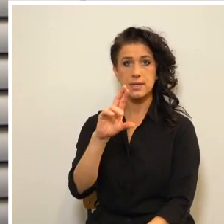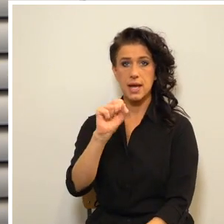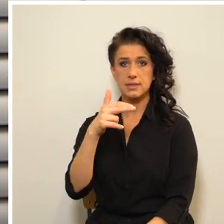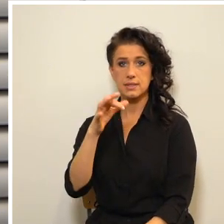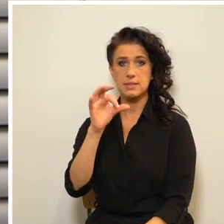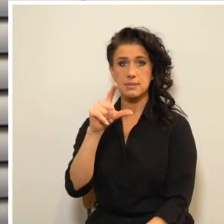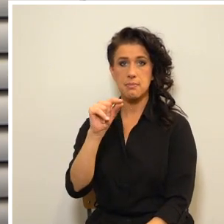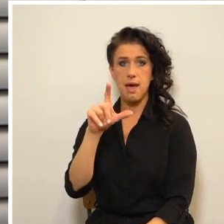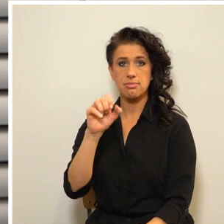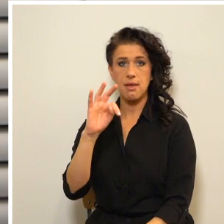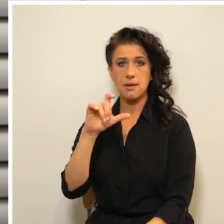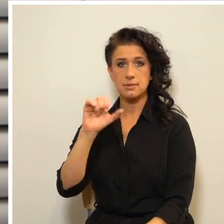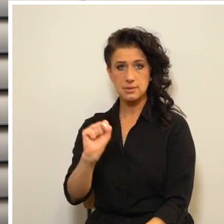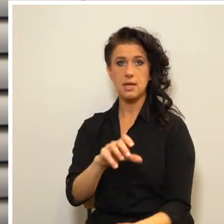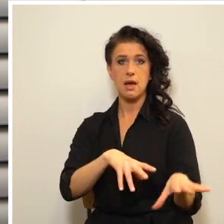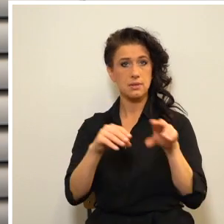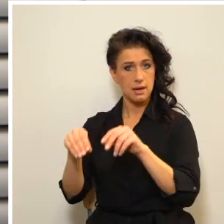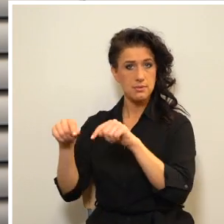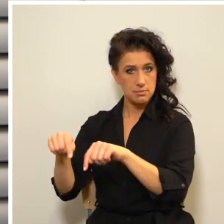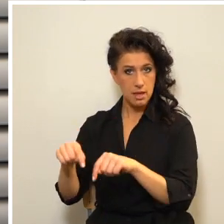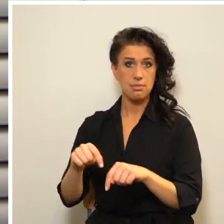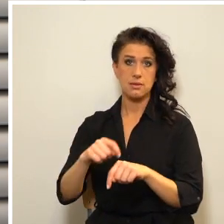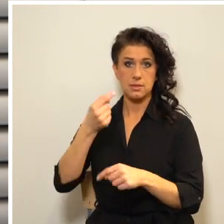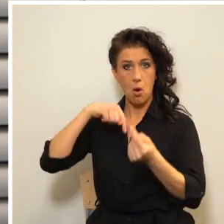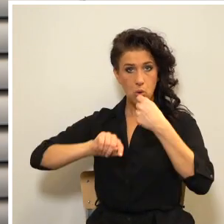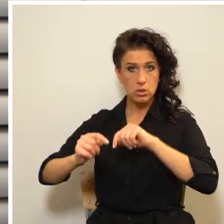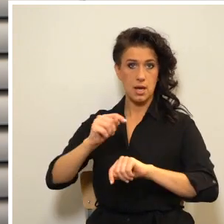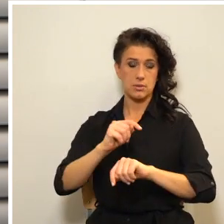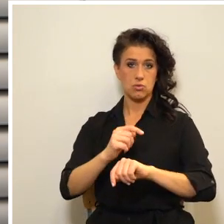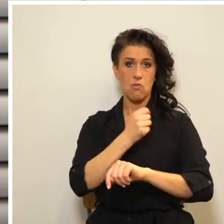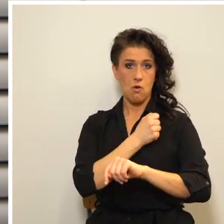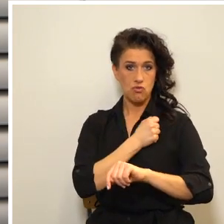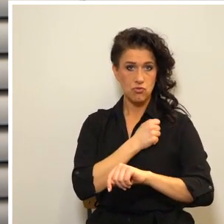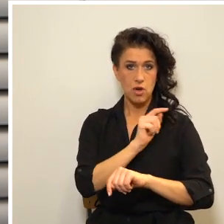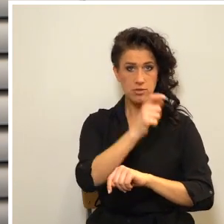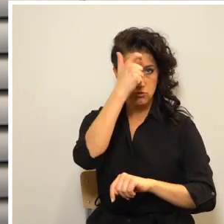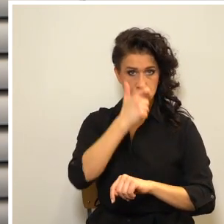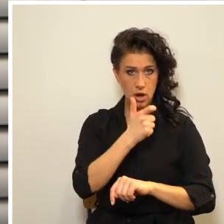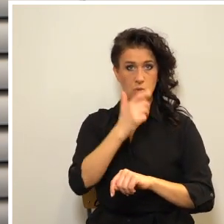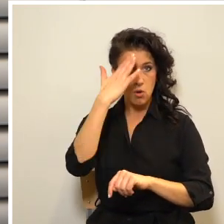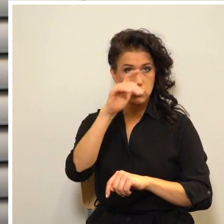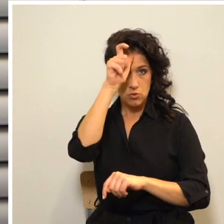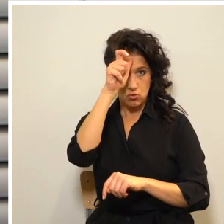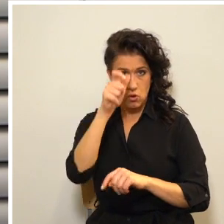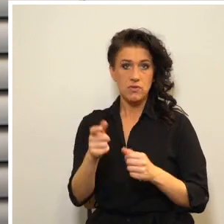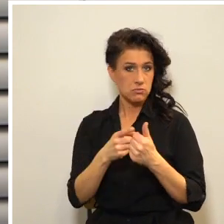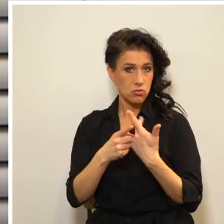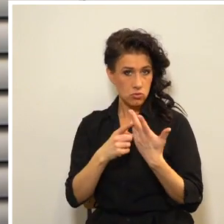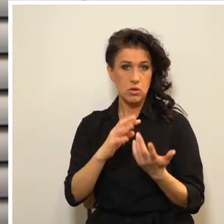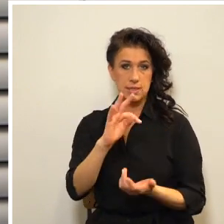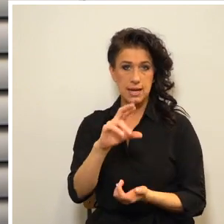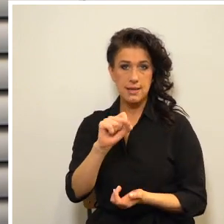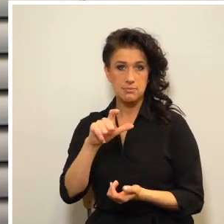implantacji prawda i w ogóle do transplantologii szerzej oczywiście nie używając tych terminów medycznych tylko raczej w opisie